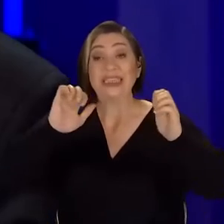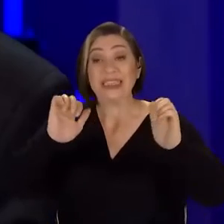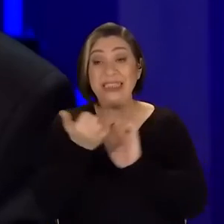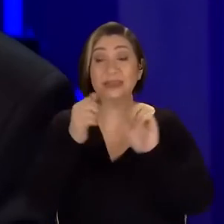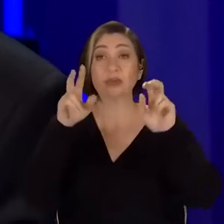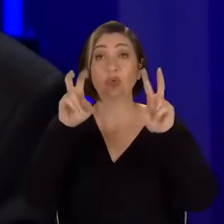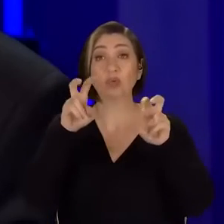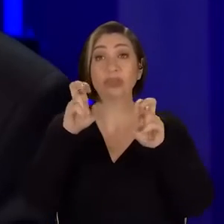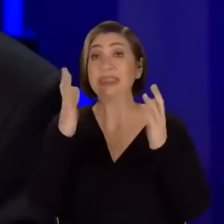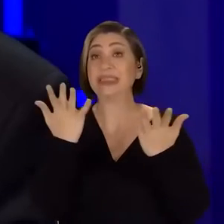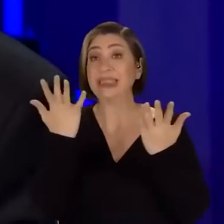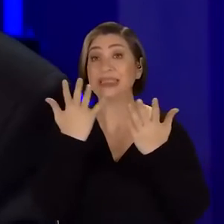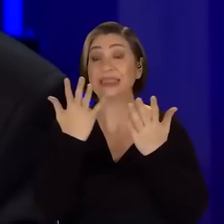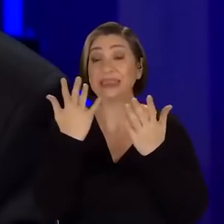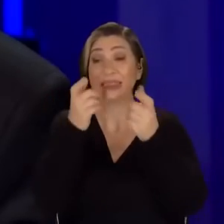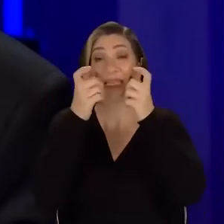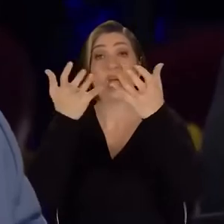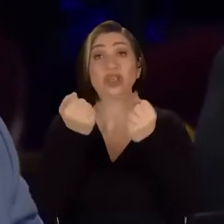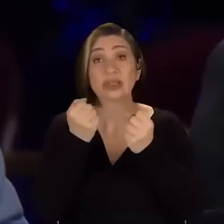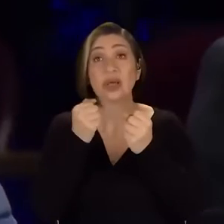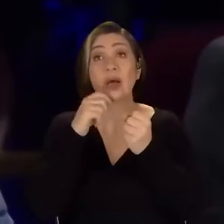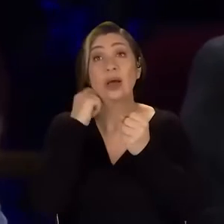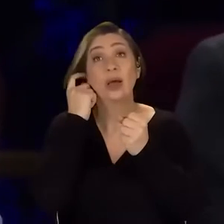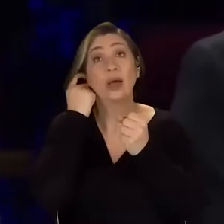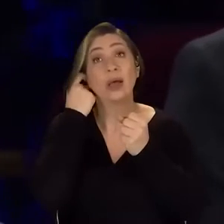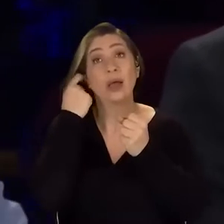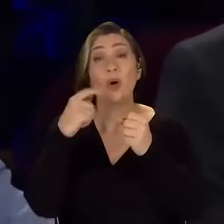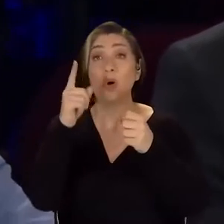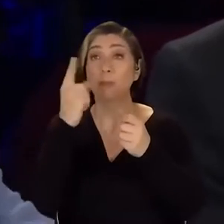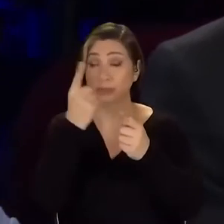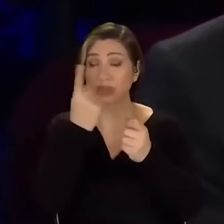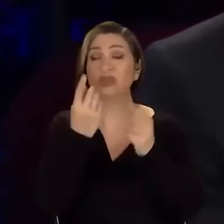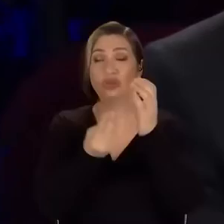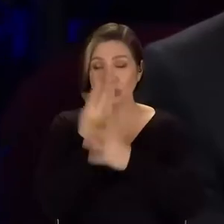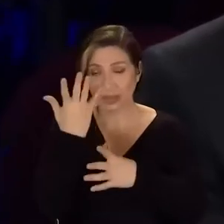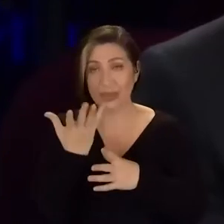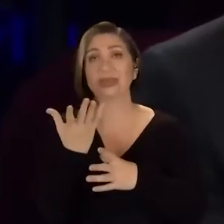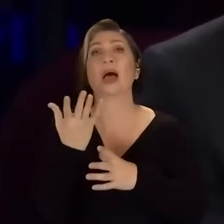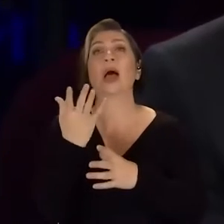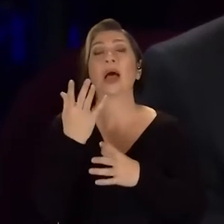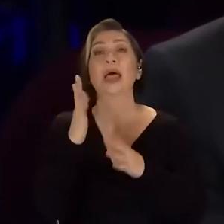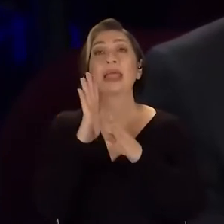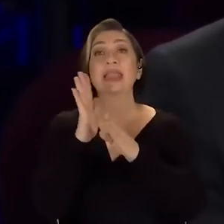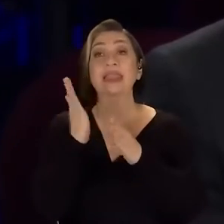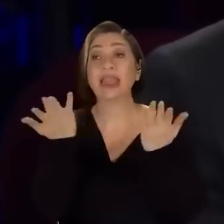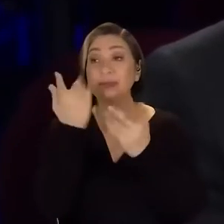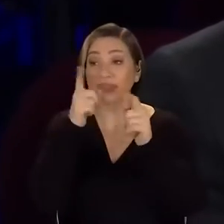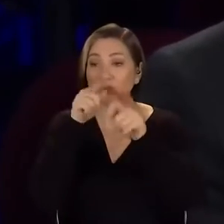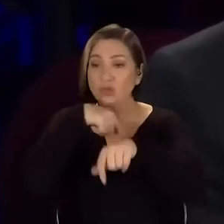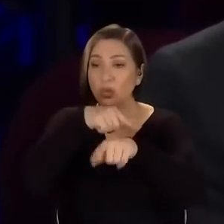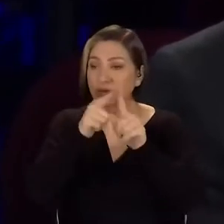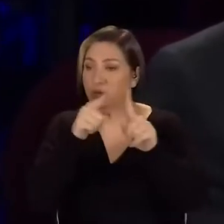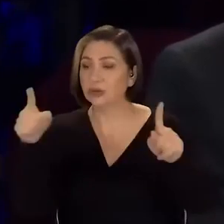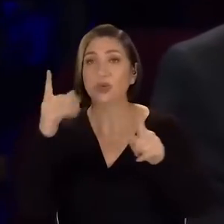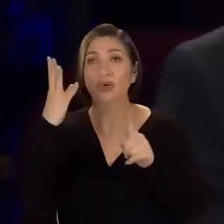konusunu nasıl kontrol altına alacaksınız? Ortaya Bitcoin'i koyacaksanız bunun etrafında nasıl bir kredi sistemi